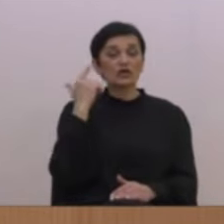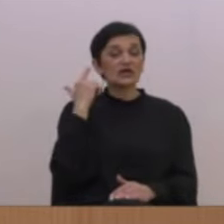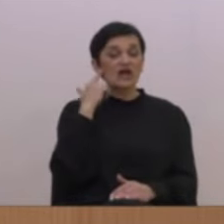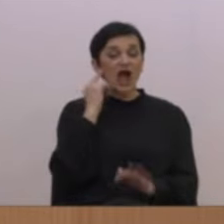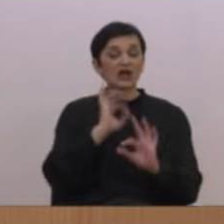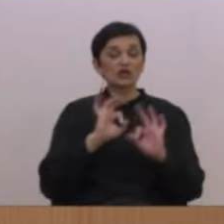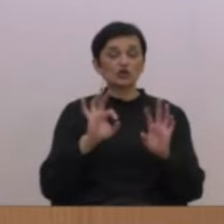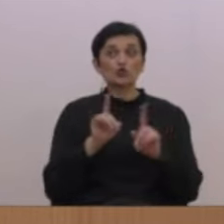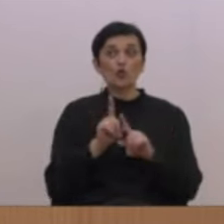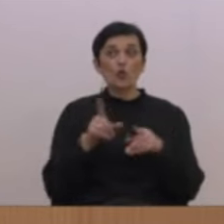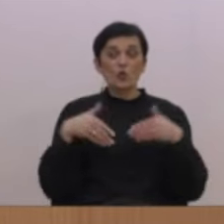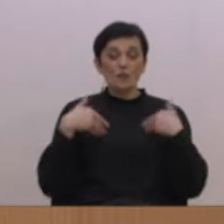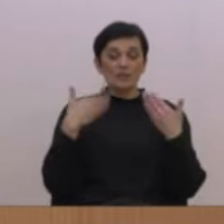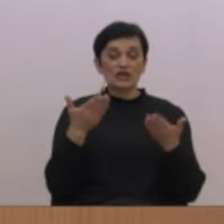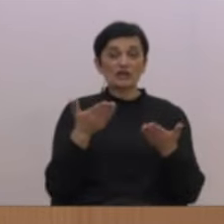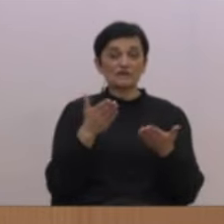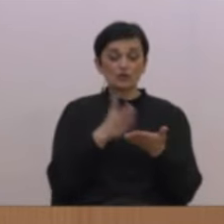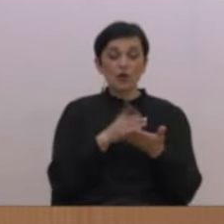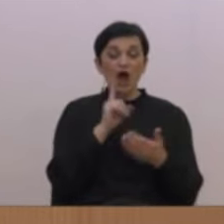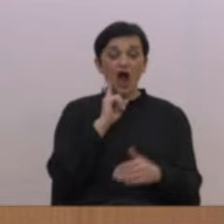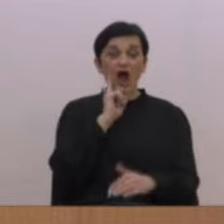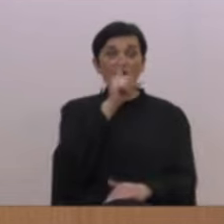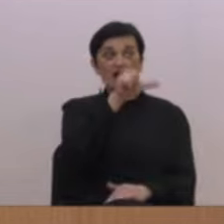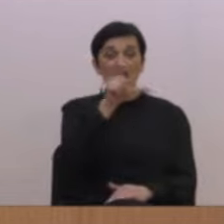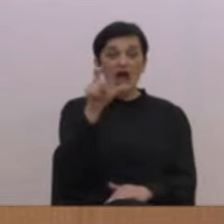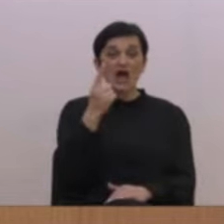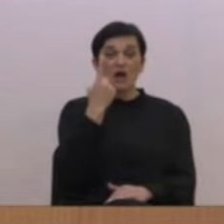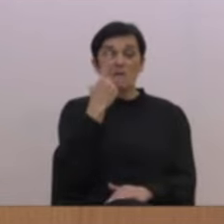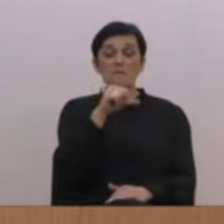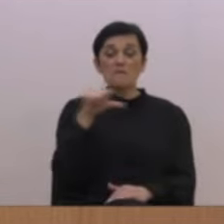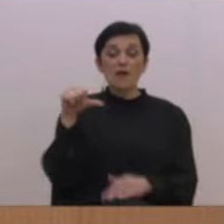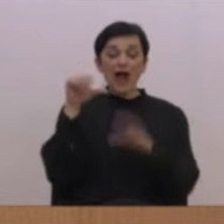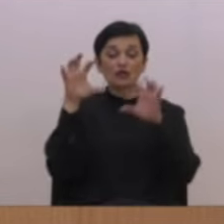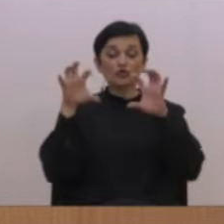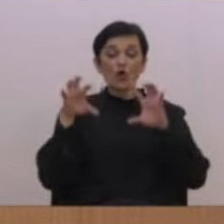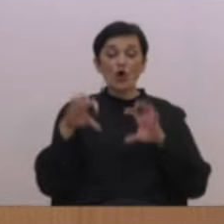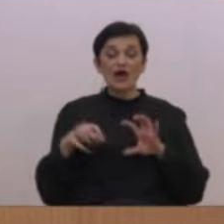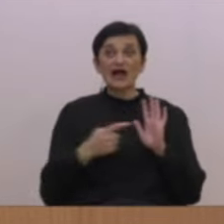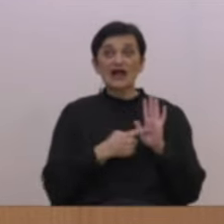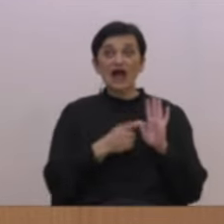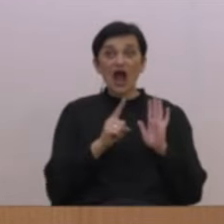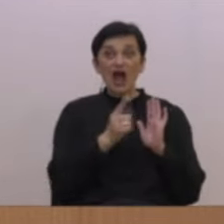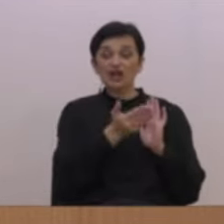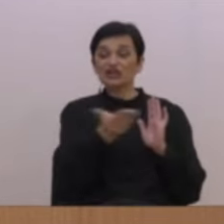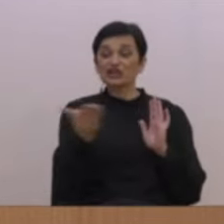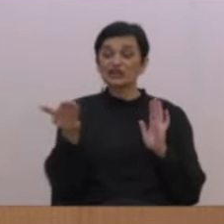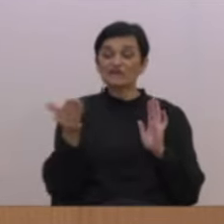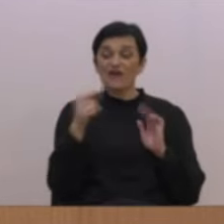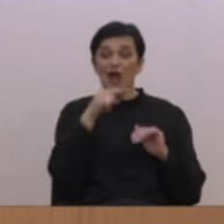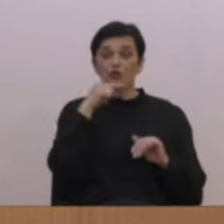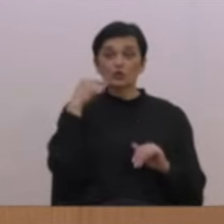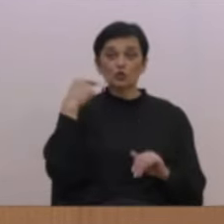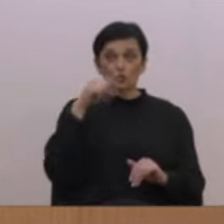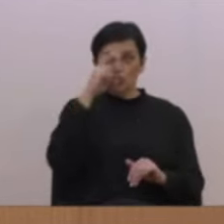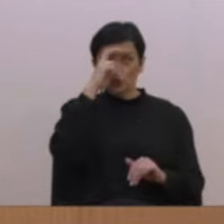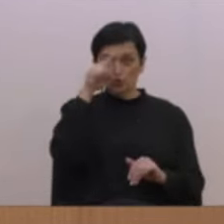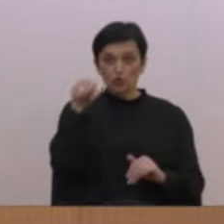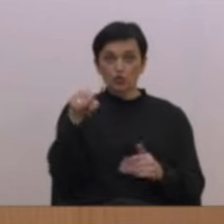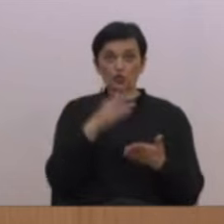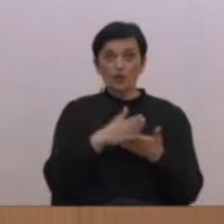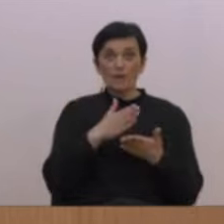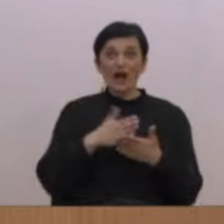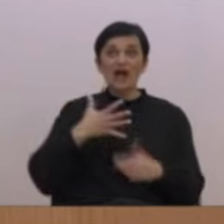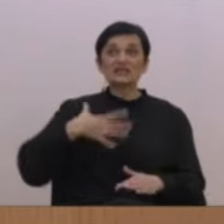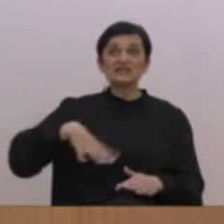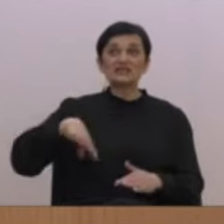ასევე მივესალმები აქ მყოფ ახალგაზრდებს. Მარტო კანონი კი არა, თქვენ ხართ რუსული ხელისუფლება და